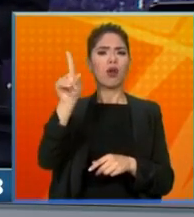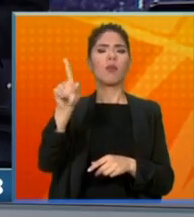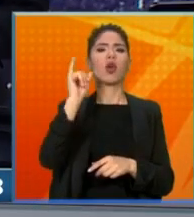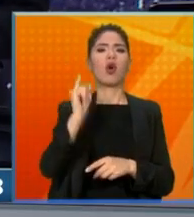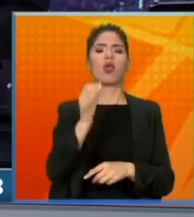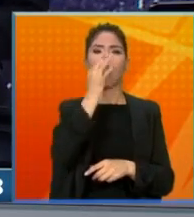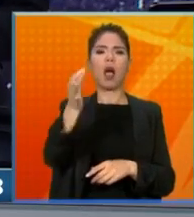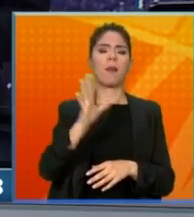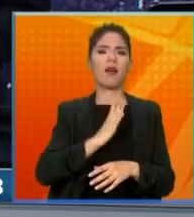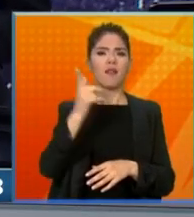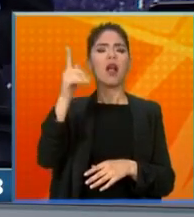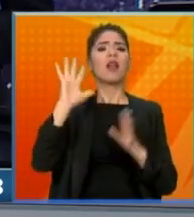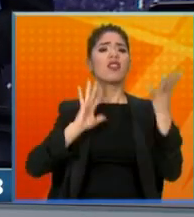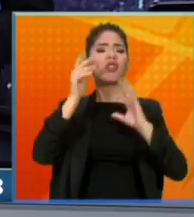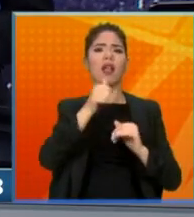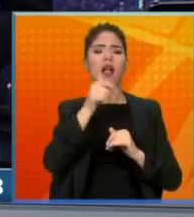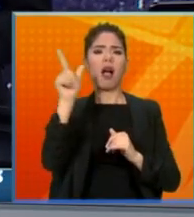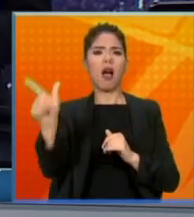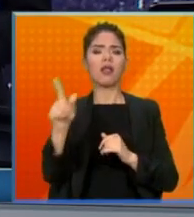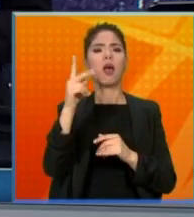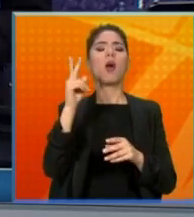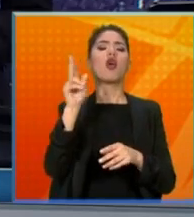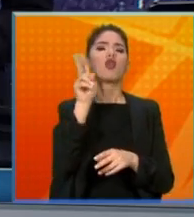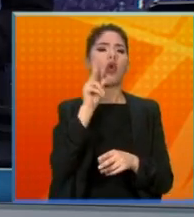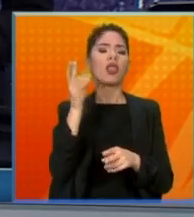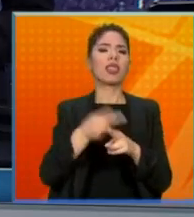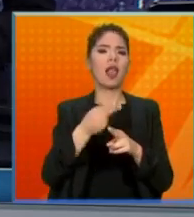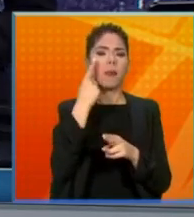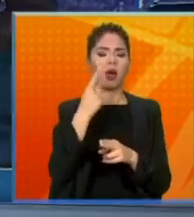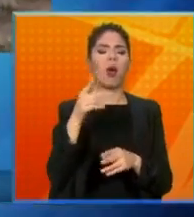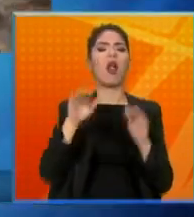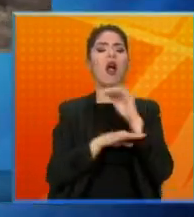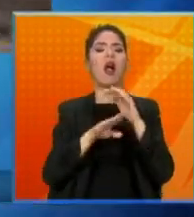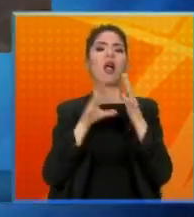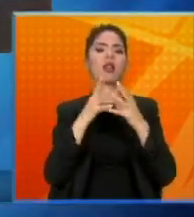kötü haber geldi. Çılgın Mike son denemesinde hayatını kaybetti.